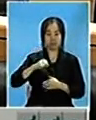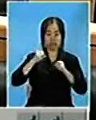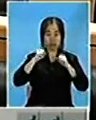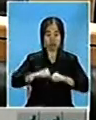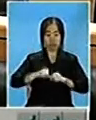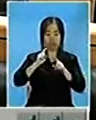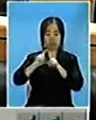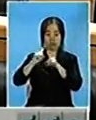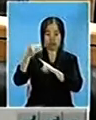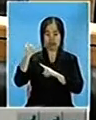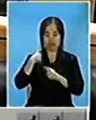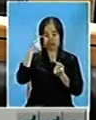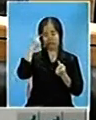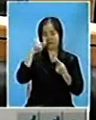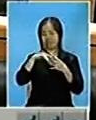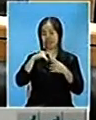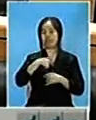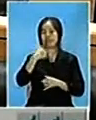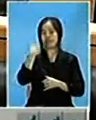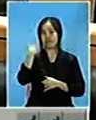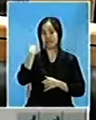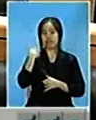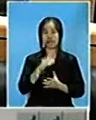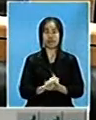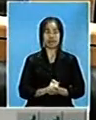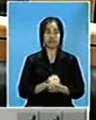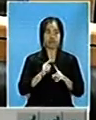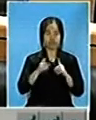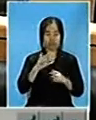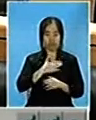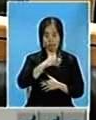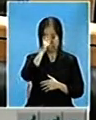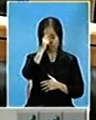นะครับผมไม่เห็นด้วยหลายเรื่องที่ท่านตัดสินแต่ผมเคาร